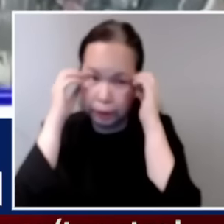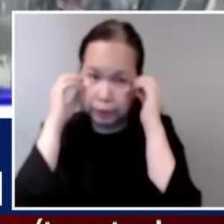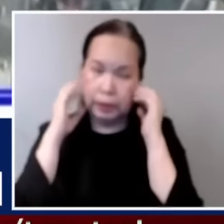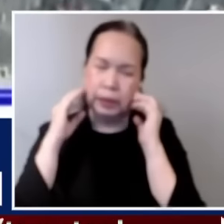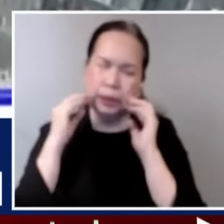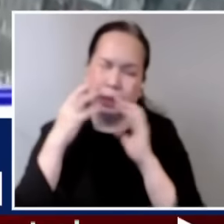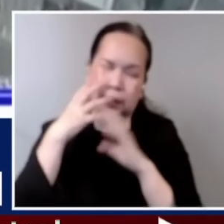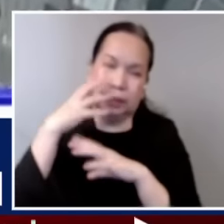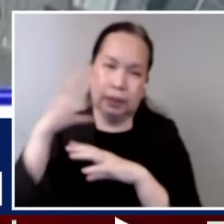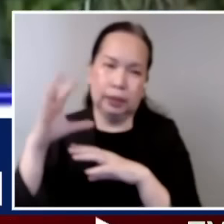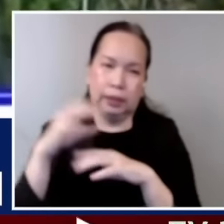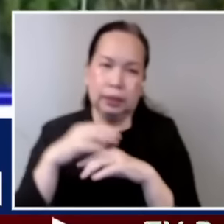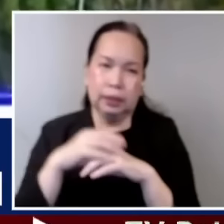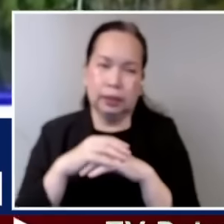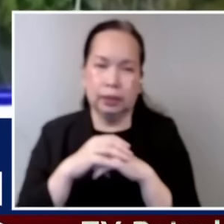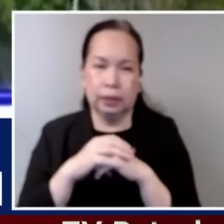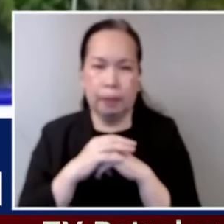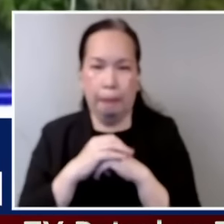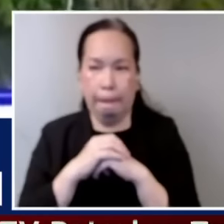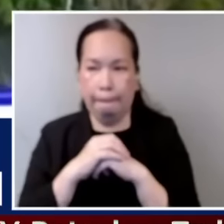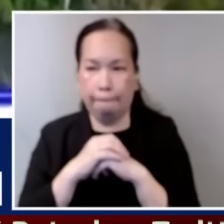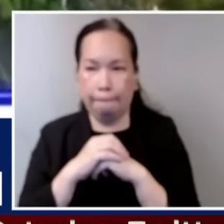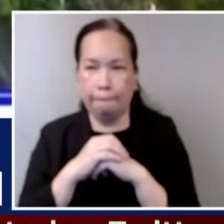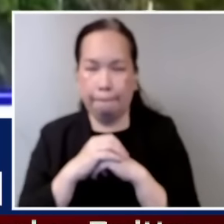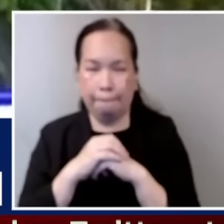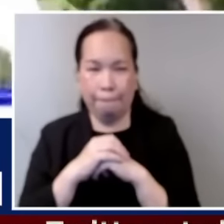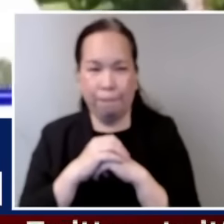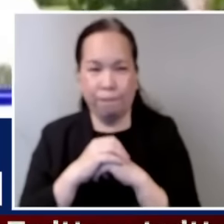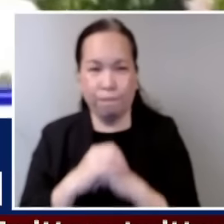nagkakaroon tayo ng urban heat island effect.